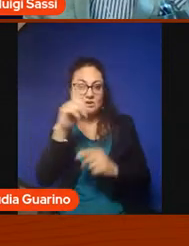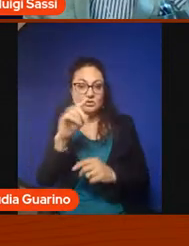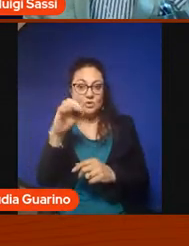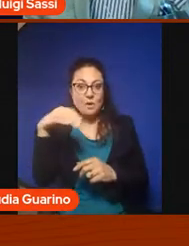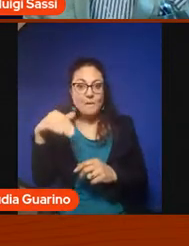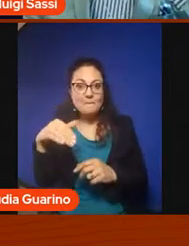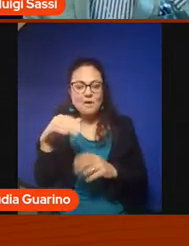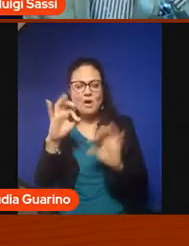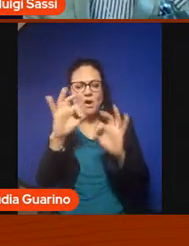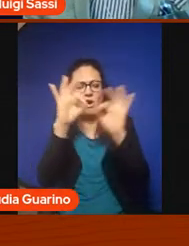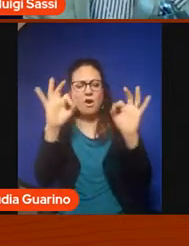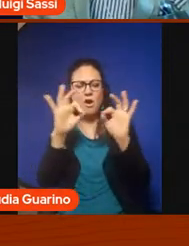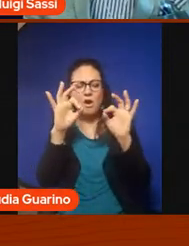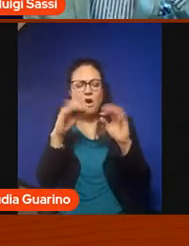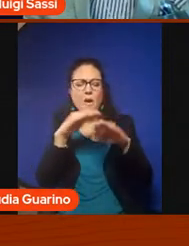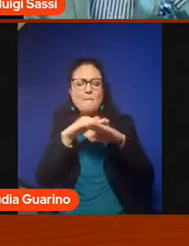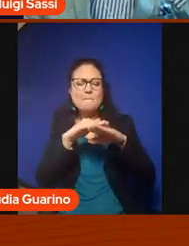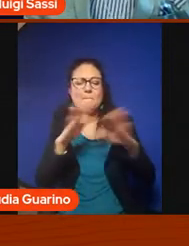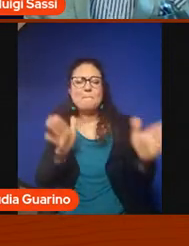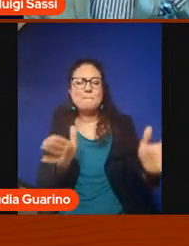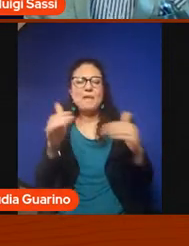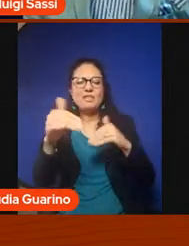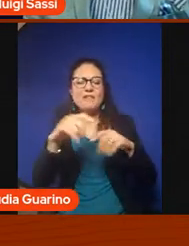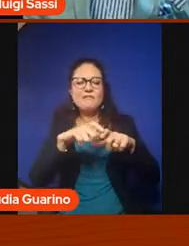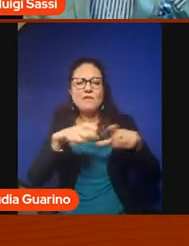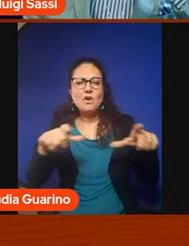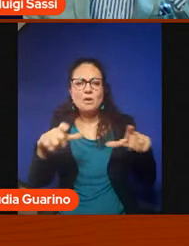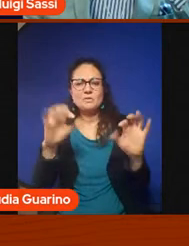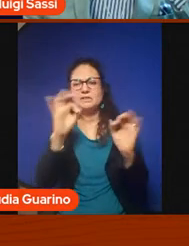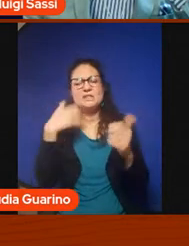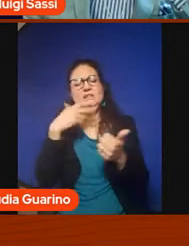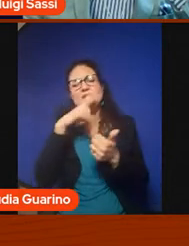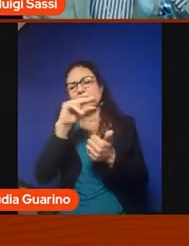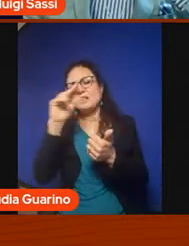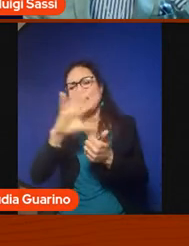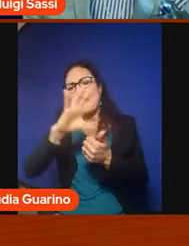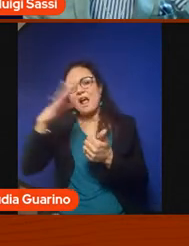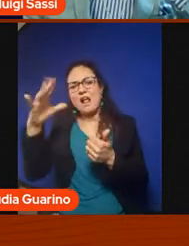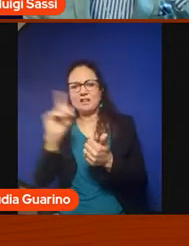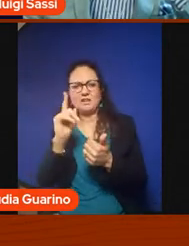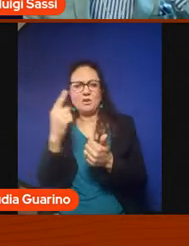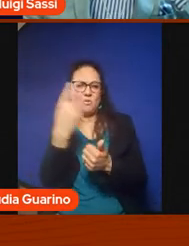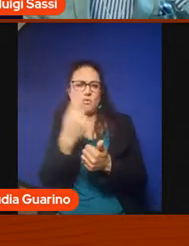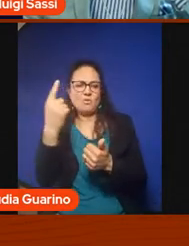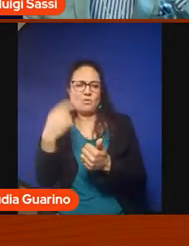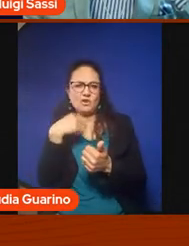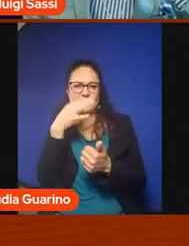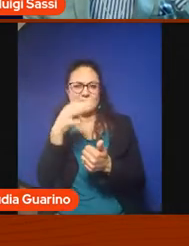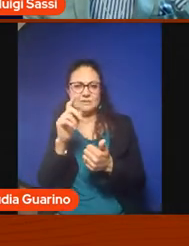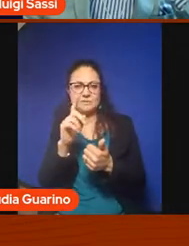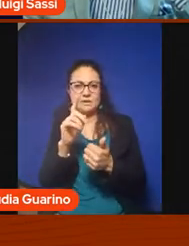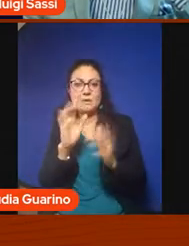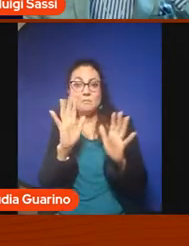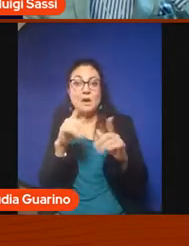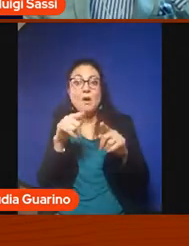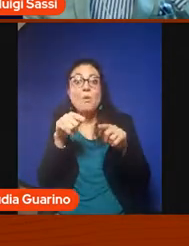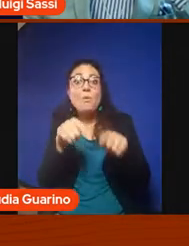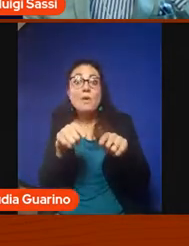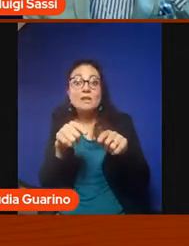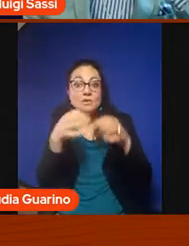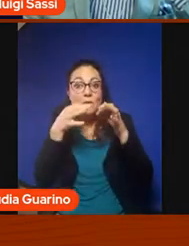o qualsiasi piattaforma, WebEx, senza fare reclamo, diciamo, per uno per l'altro. Questo avremmo potuto farlo